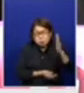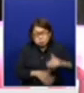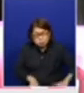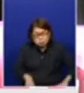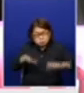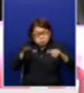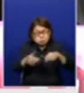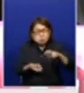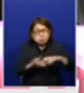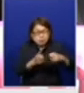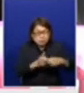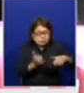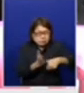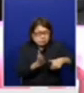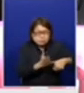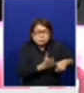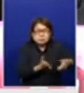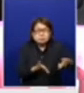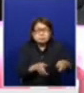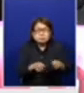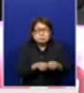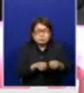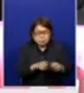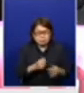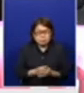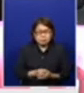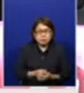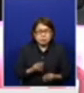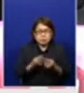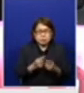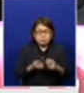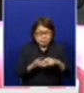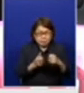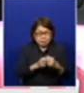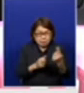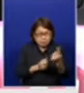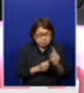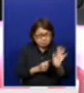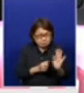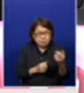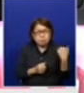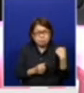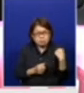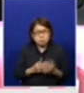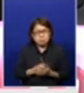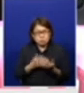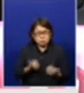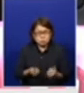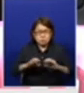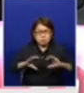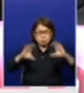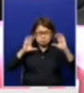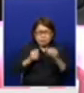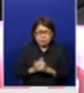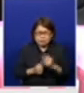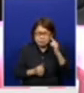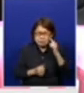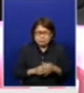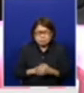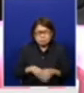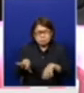นแต่มันเป็นถึงการที่รัฐบาลหรือหลักการไม่มีหลักการในวิธีการดำเนินงานที่เป็นรูปธร